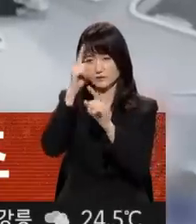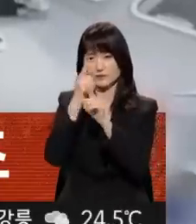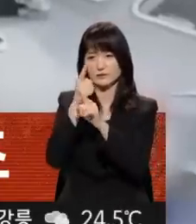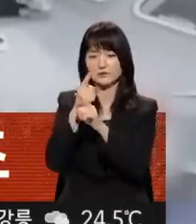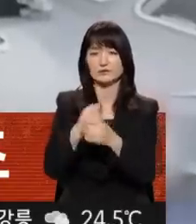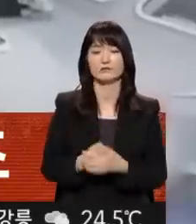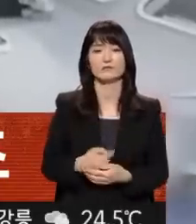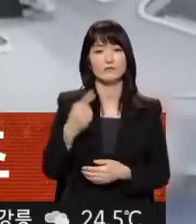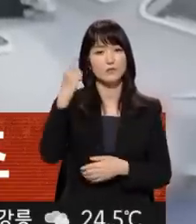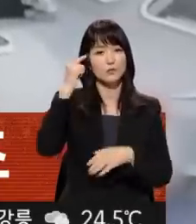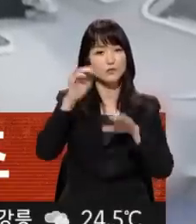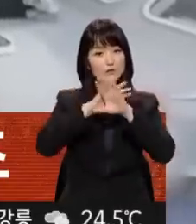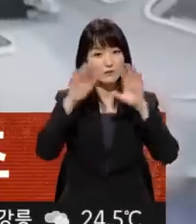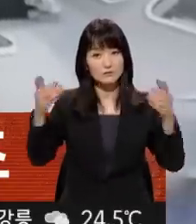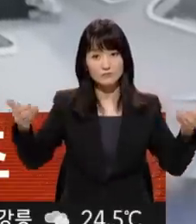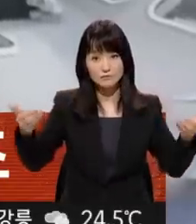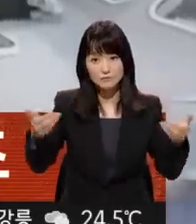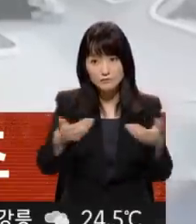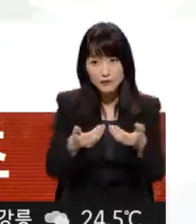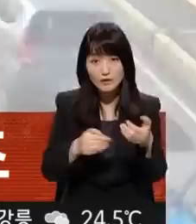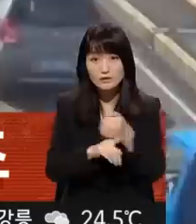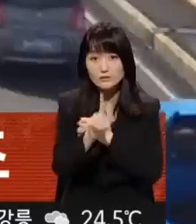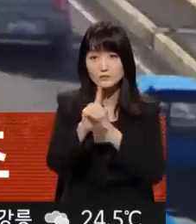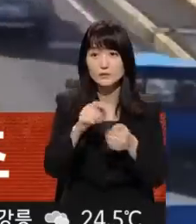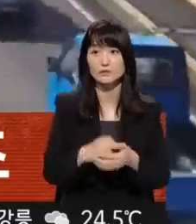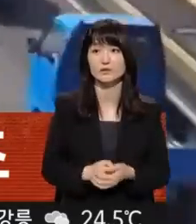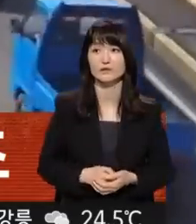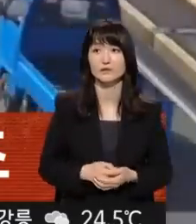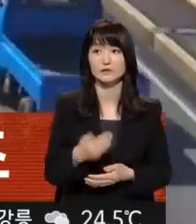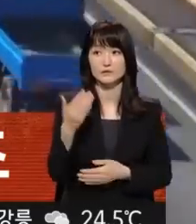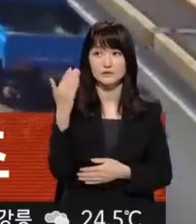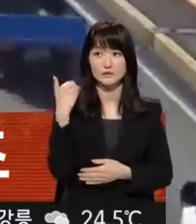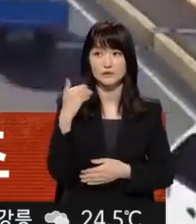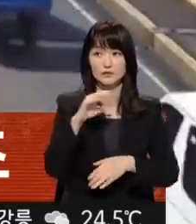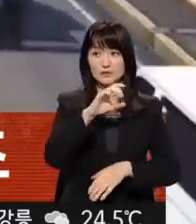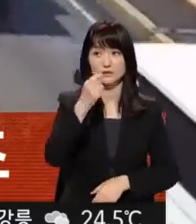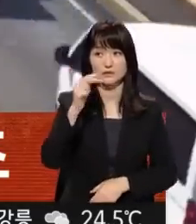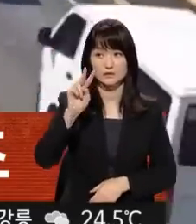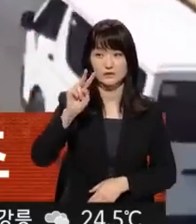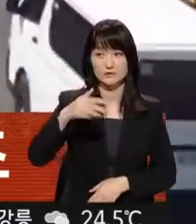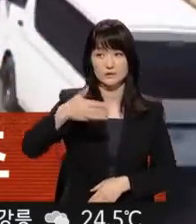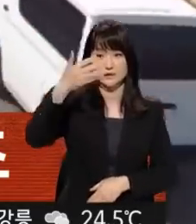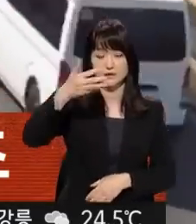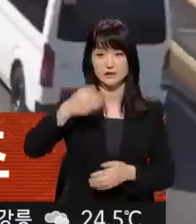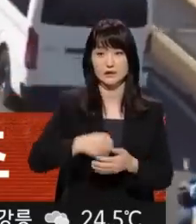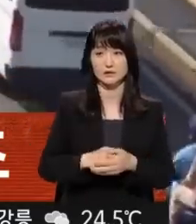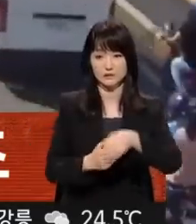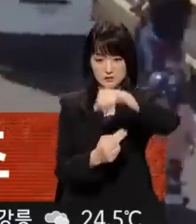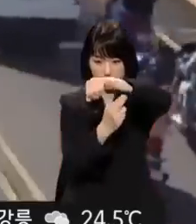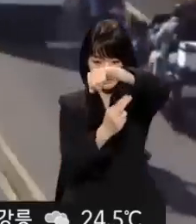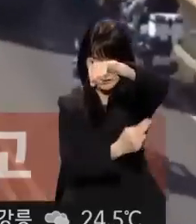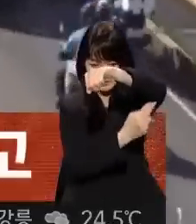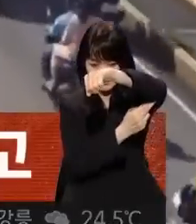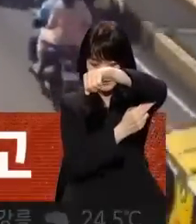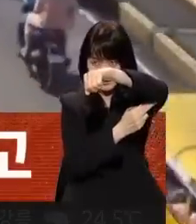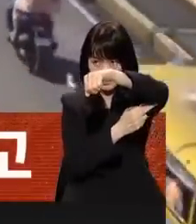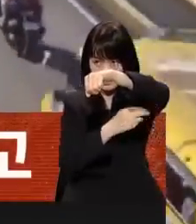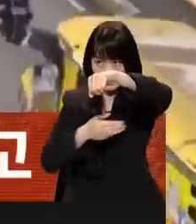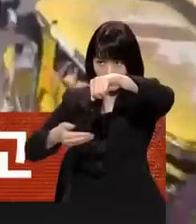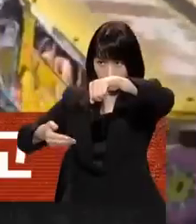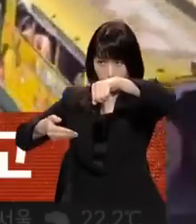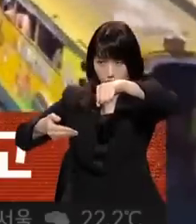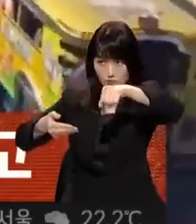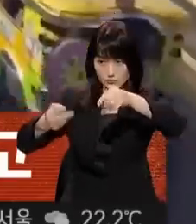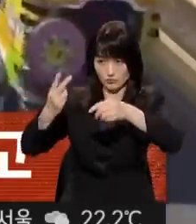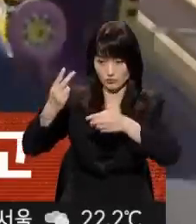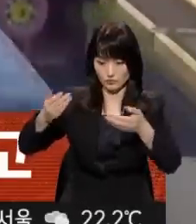근데 백주대낮에 저거 왜 충돌을 했을까요? 이 사고 직전 CCTV 영상이 있습니다. 영상을 보시면요. 다리 밑으로 두 배가 진입하는 걸 볼 수